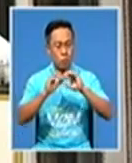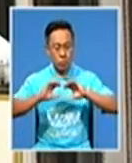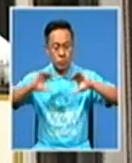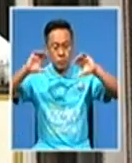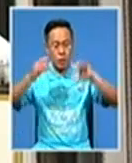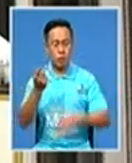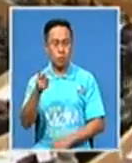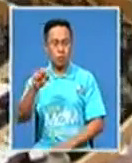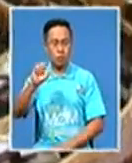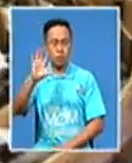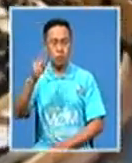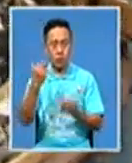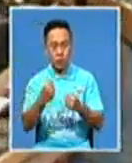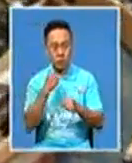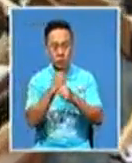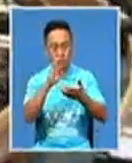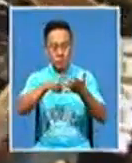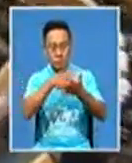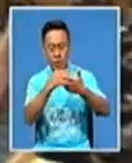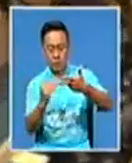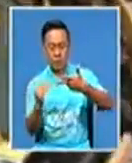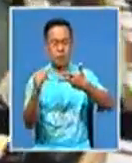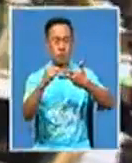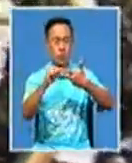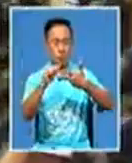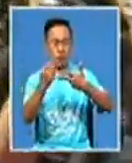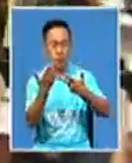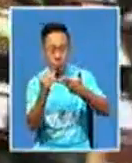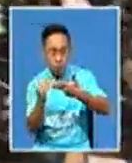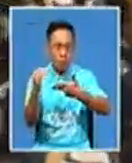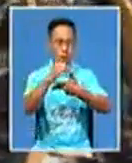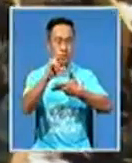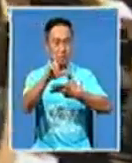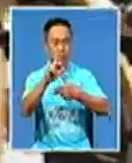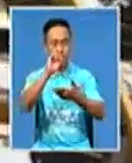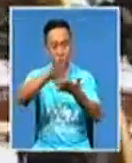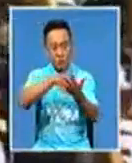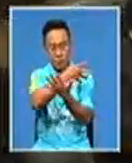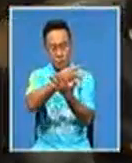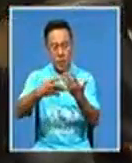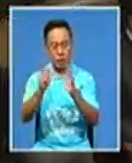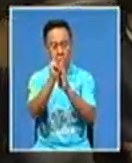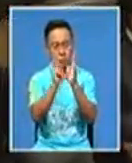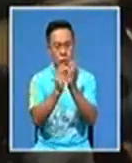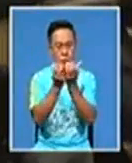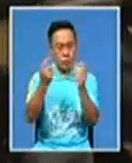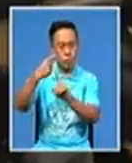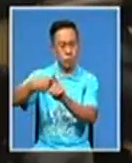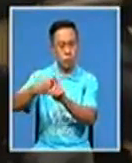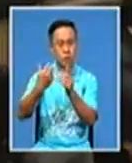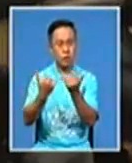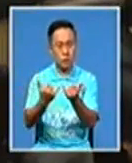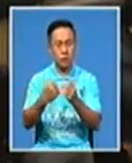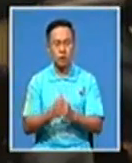าลนี้ของคสช.ก็เดินหน้ามาสู่ระยะที่2แล้วนะครับก็เหลือระยะที่3ที่กำหนดไว้ตามรัฐธรรมนูญชั่วคราวนะ